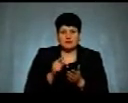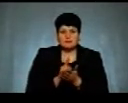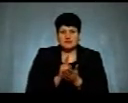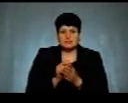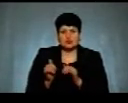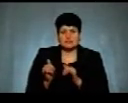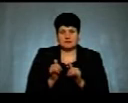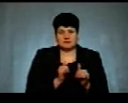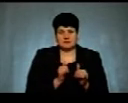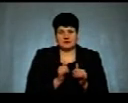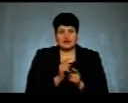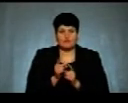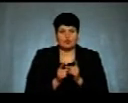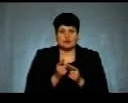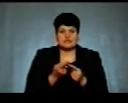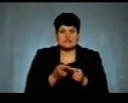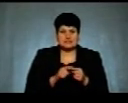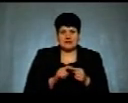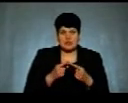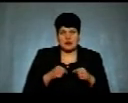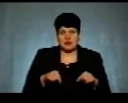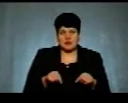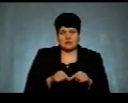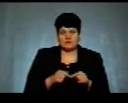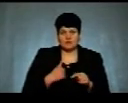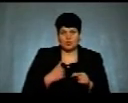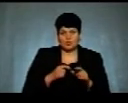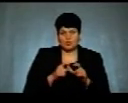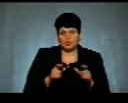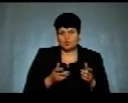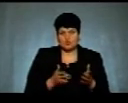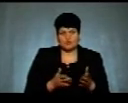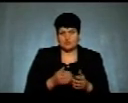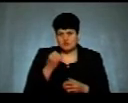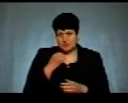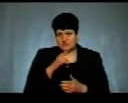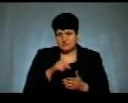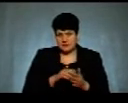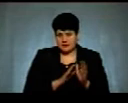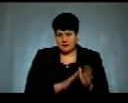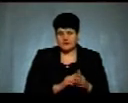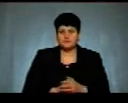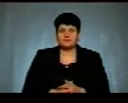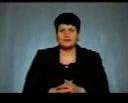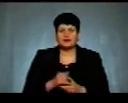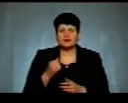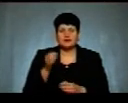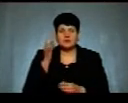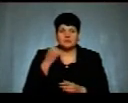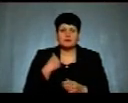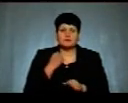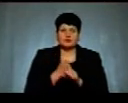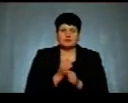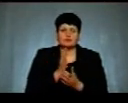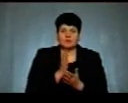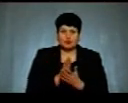пенсійного забезпечення і реформування цієї галузі військової структури. Дякую за запитання. Так, дякуємо за запитання. Нагадую, що ми працюємо в